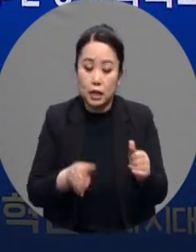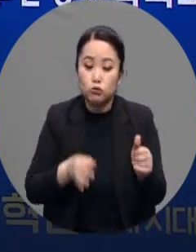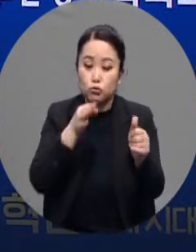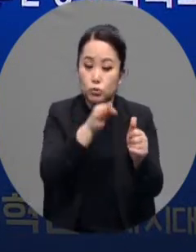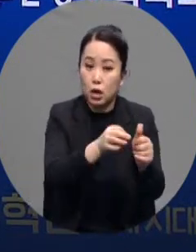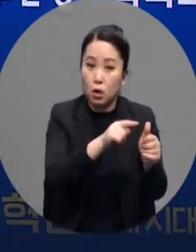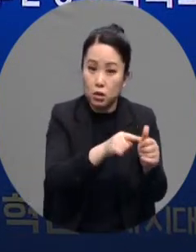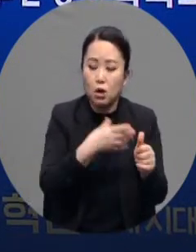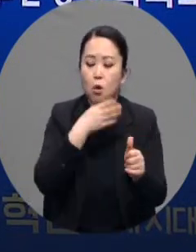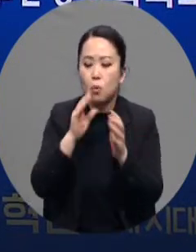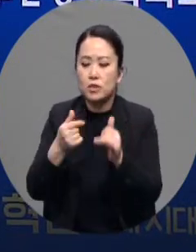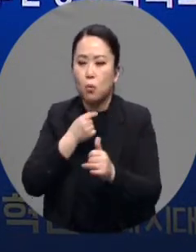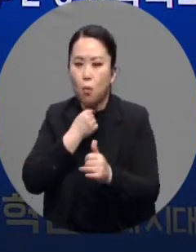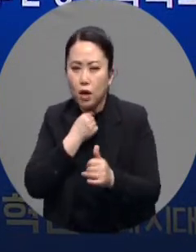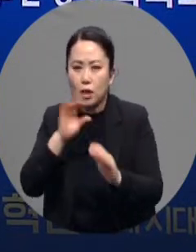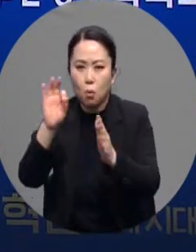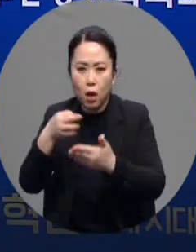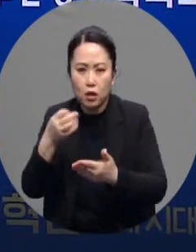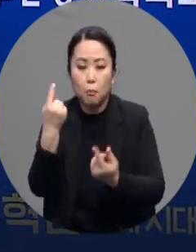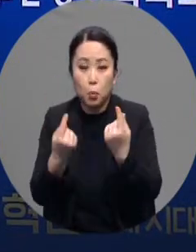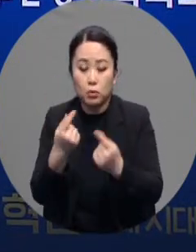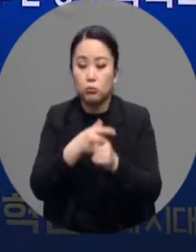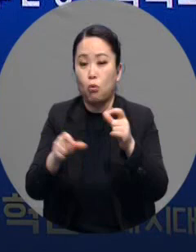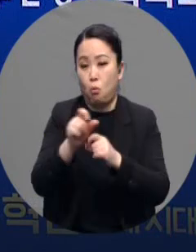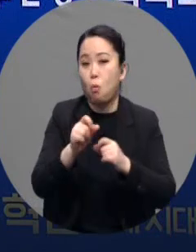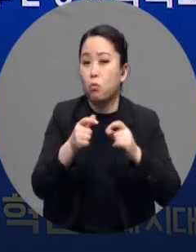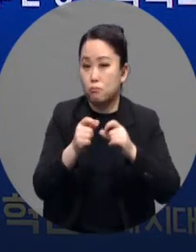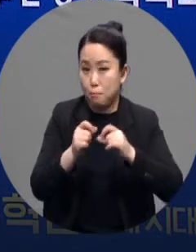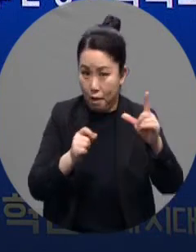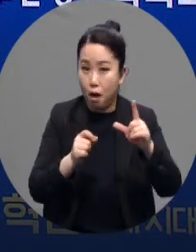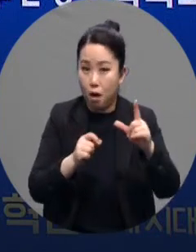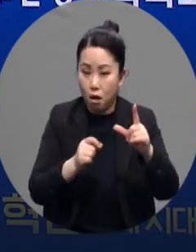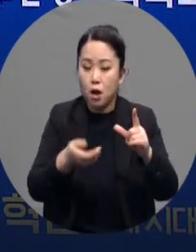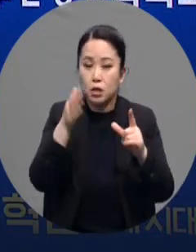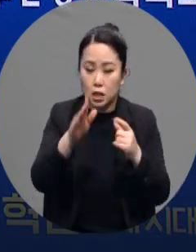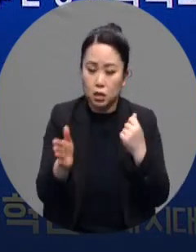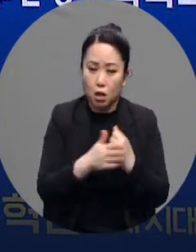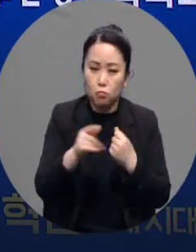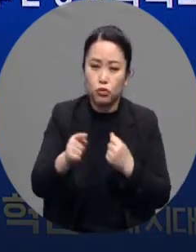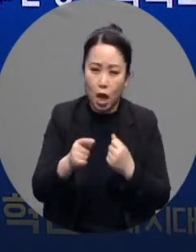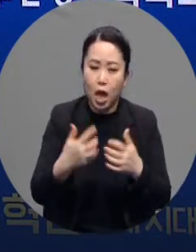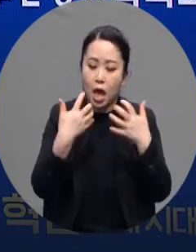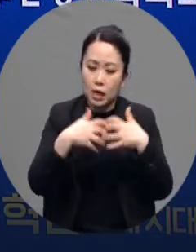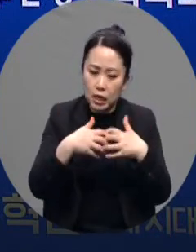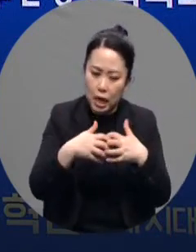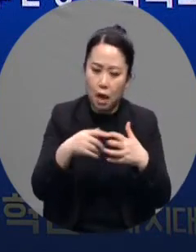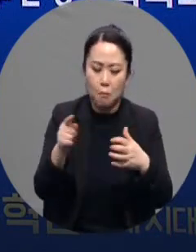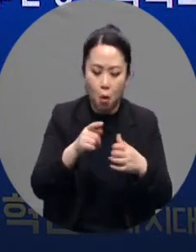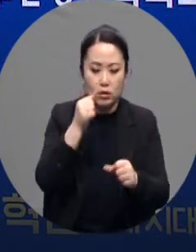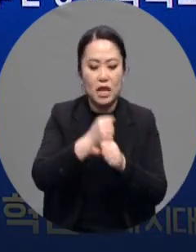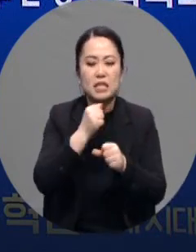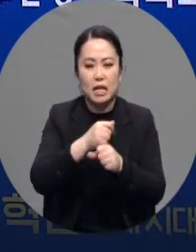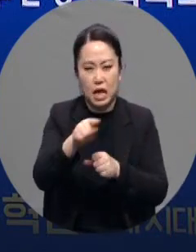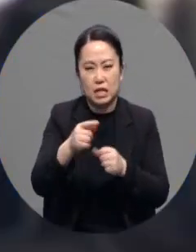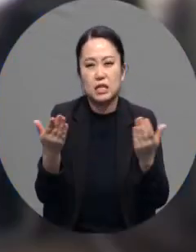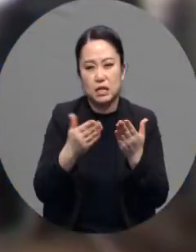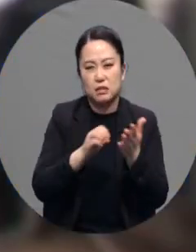희망 임금보다 오히려 더 높은 것으로 나타났습니다. 그렇기 때문에 이런 직무에 대한 고령자의 진출을